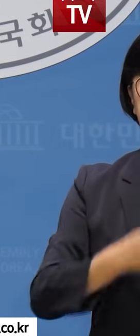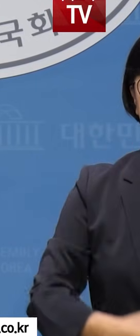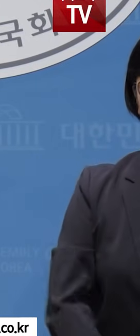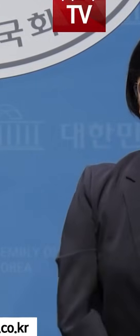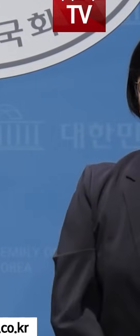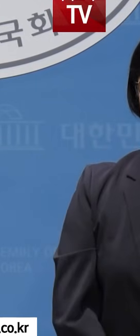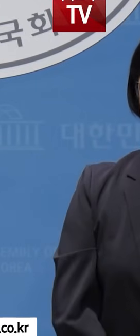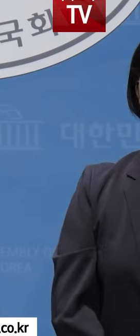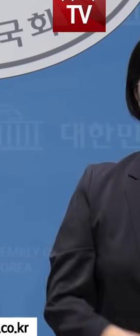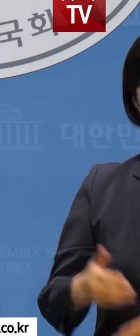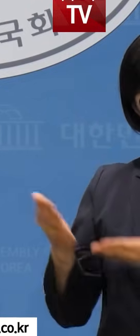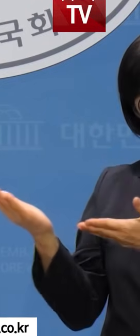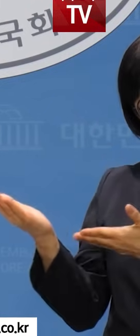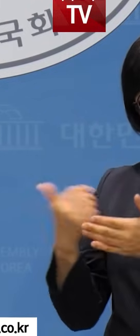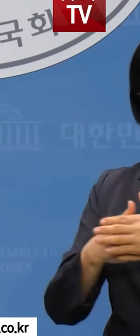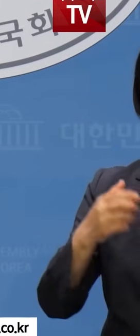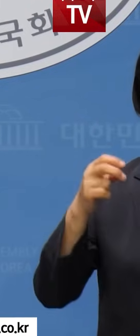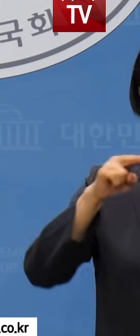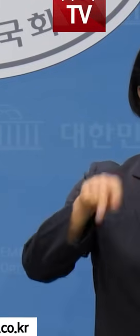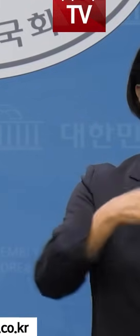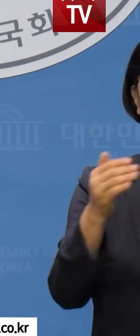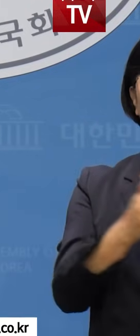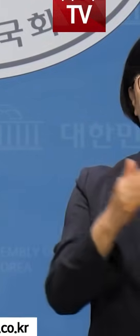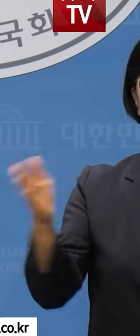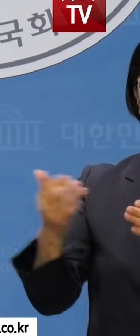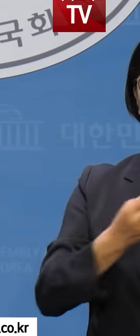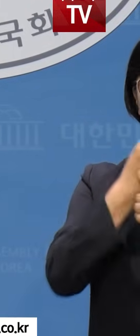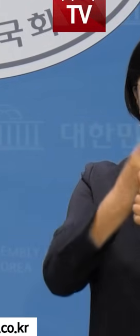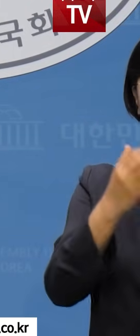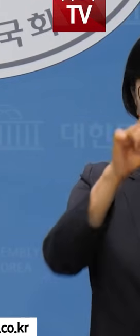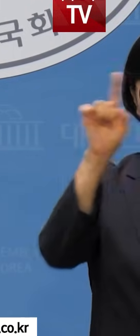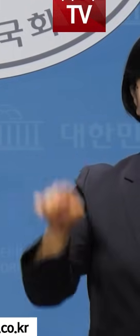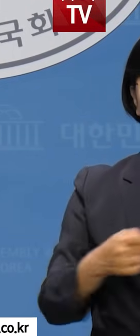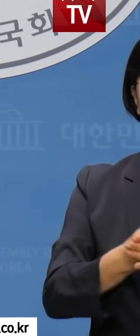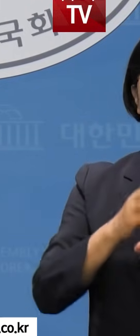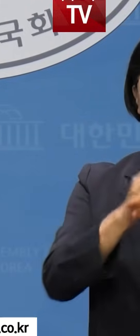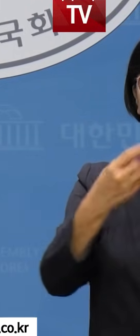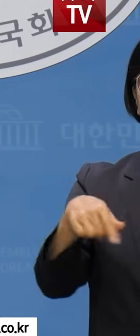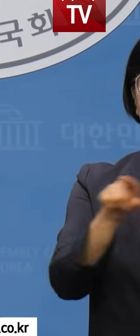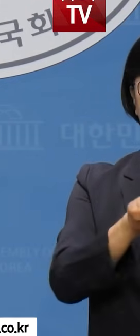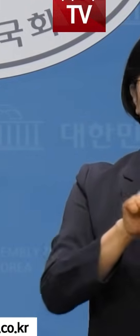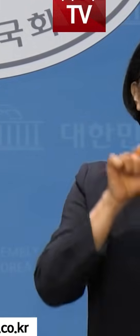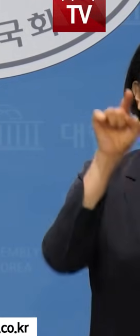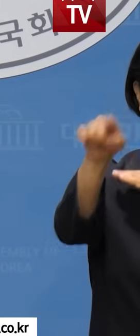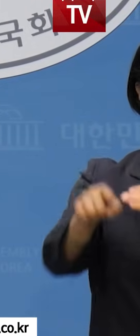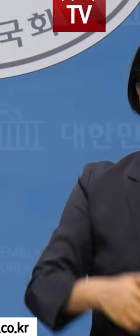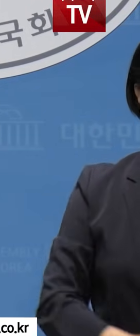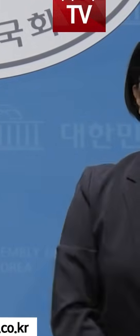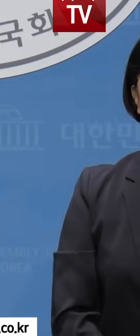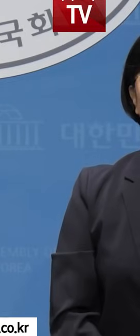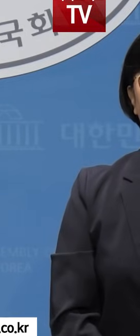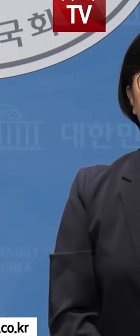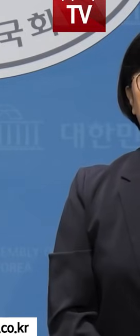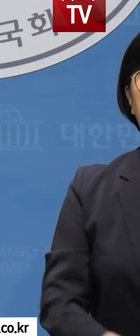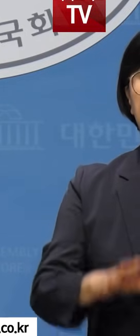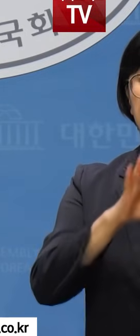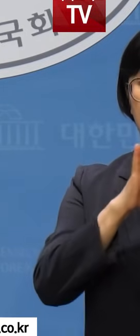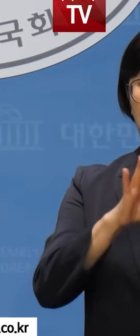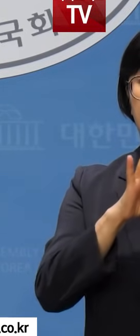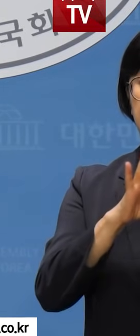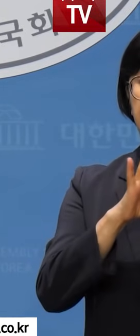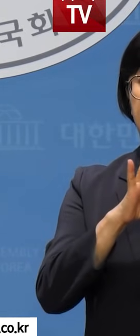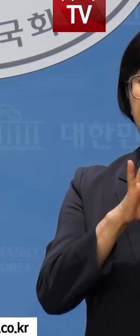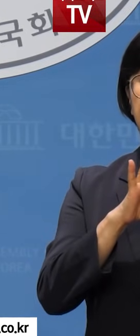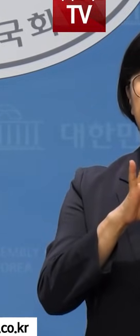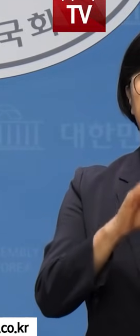이 기자회견이 끝나면 이 고발장을 제가 접수하러 갈 겁니다. 이를 통해서